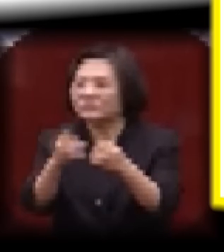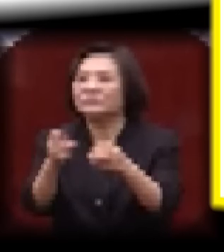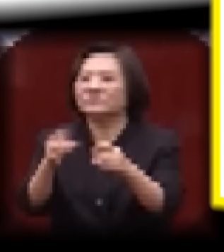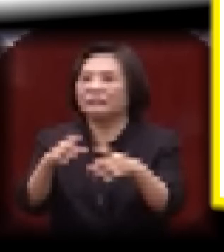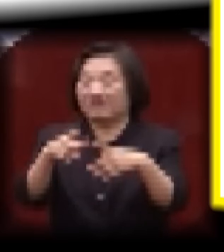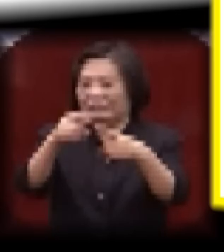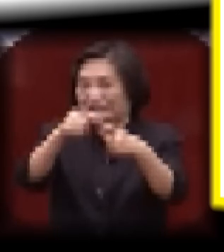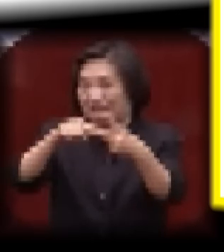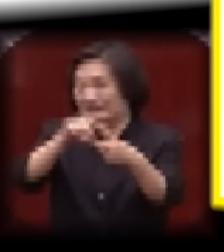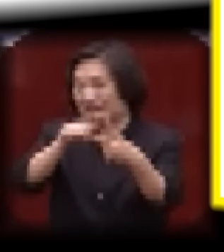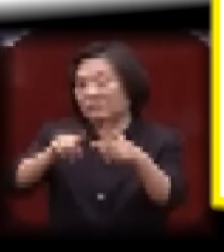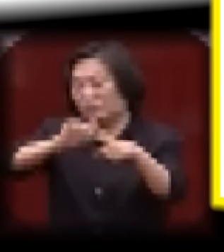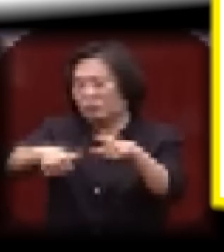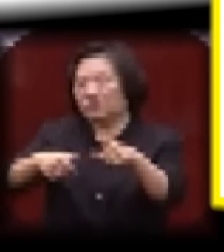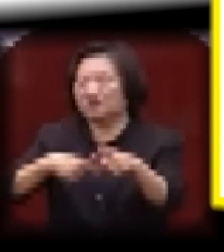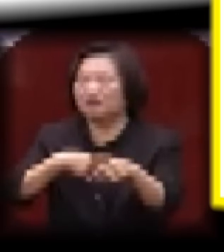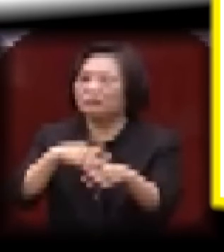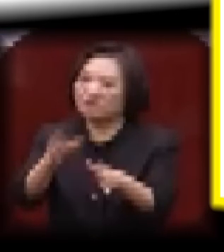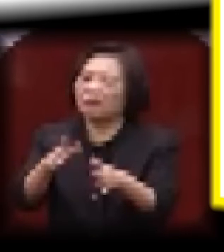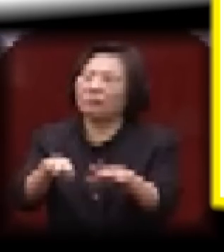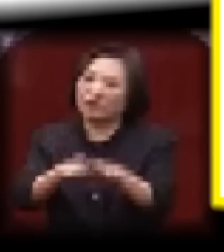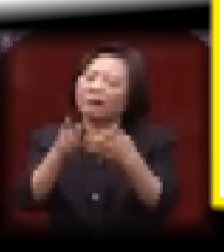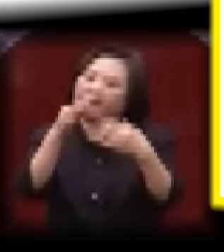议价，按照 SOP 走。